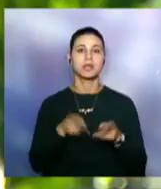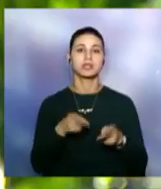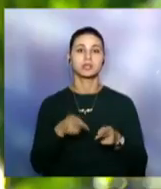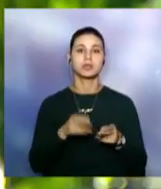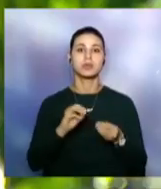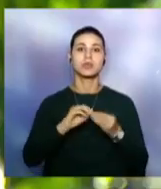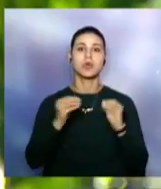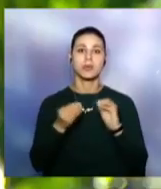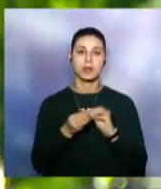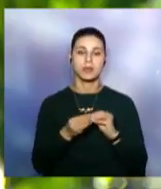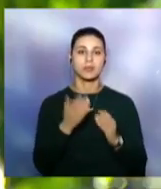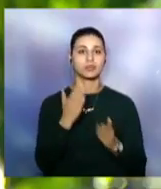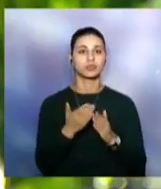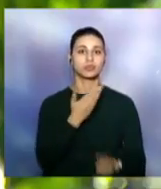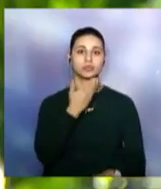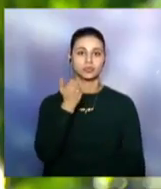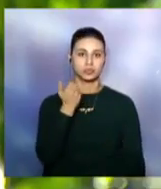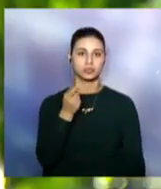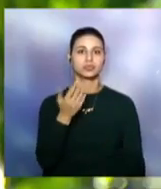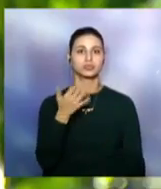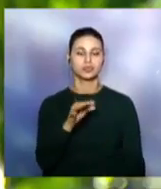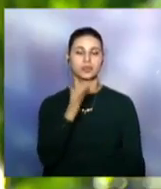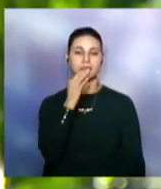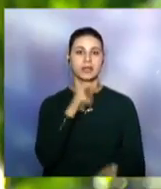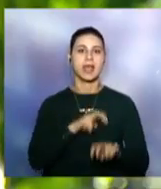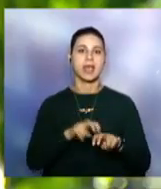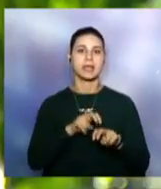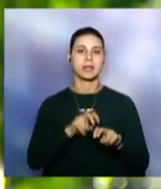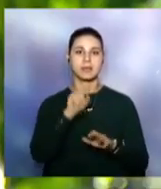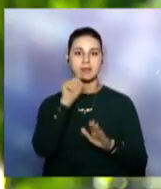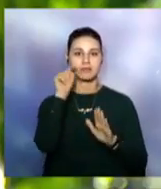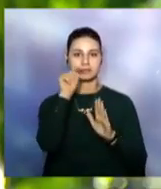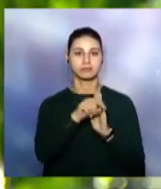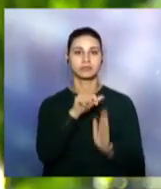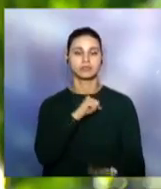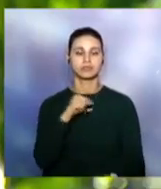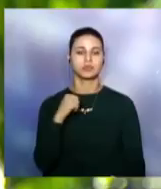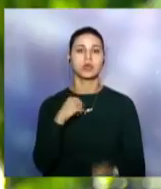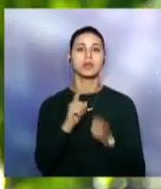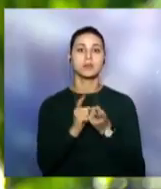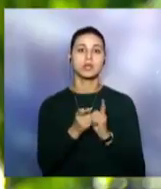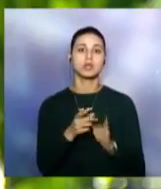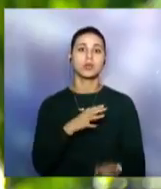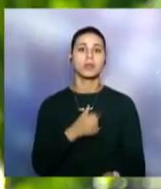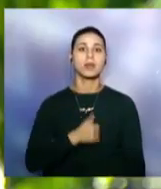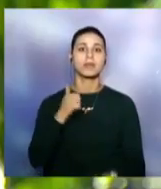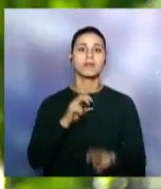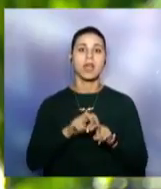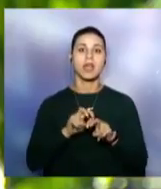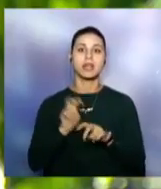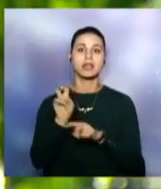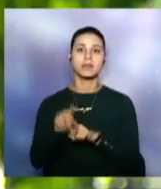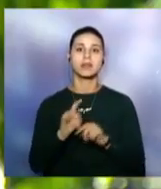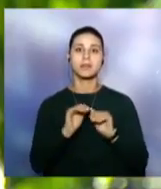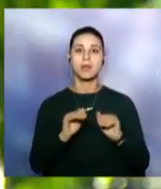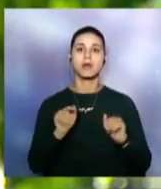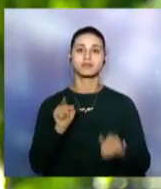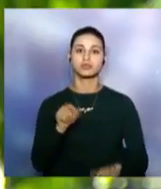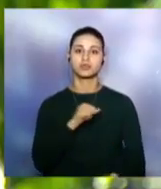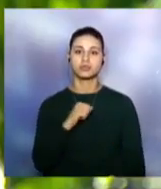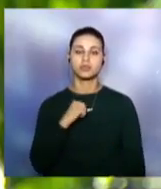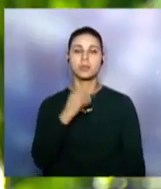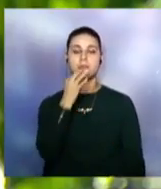თქმა უნდა ქირურგი მოულოდა. თუ არ არის ქირურგიული პრობლემა, უკვე მე პედიატრები ერთვებიან და ძალიან ხშირად ყოფილა პირიქით, ყოფილა რომ პედიატრთან მისულა ესეთი ჩივილი და